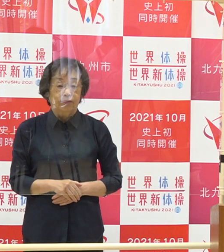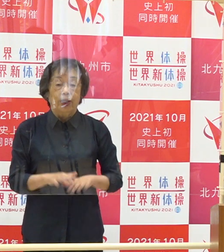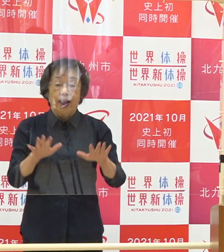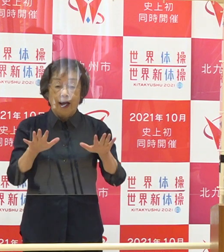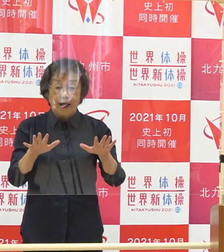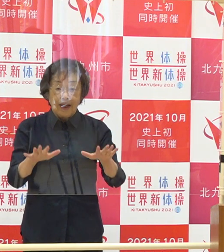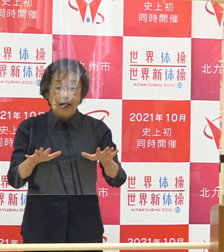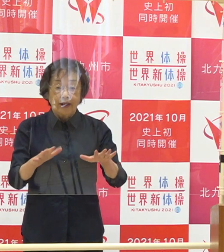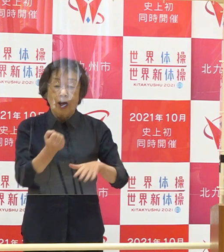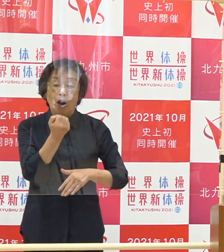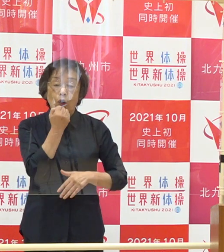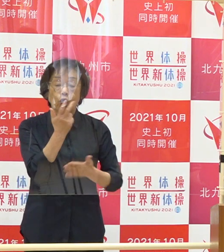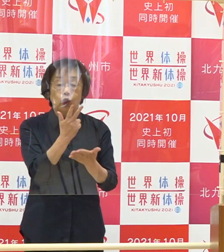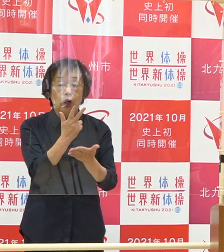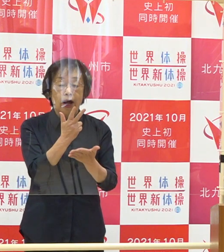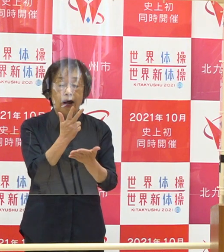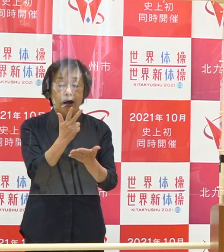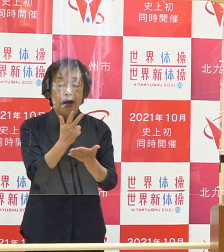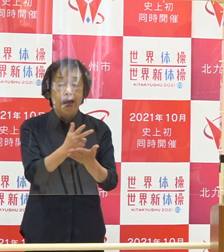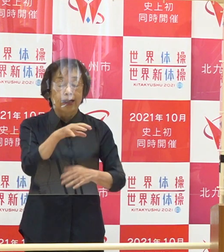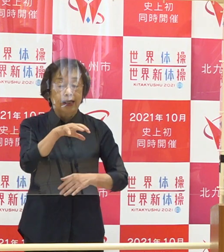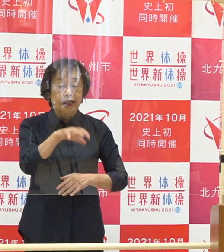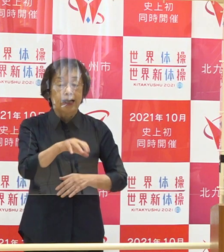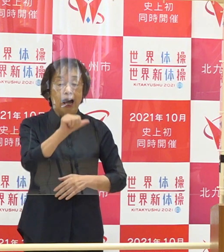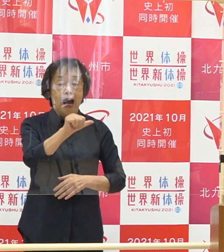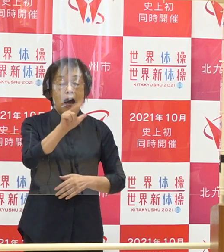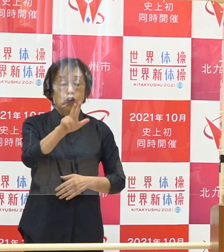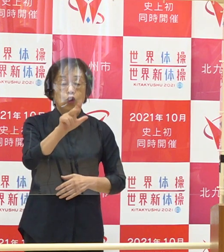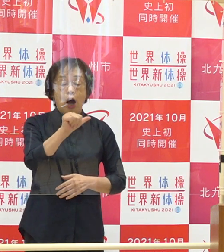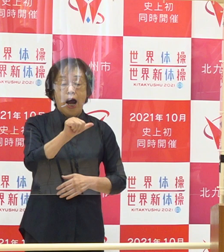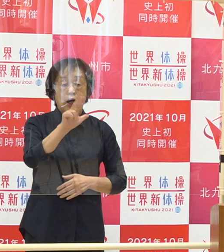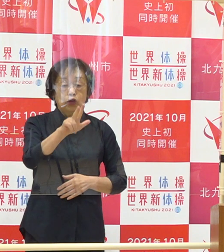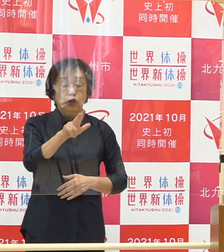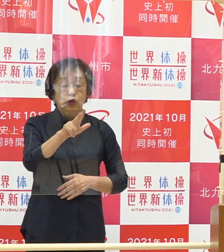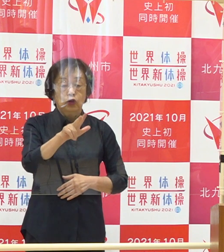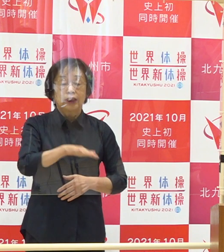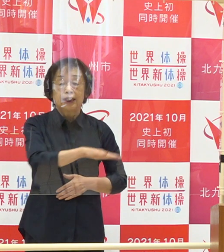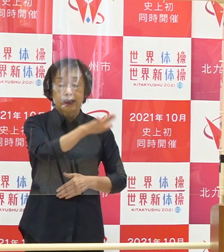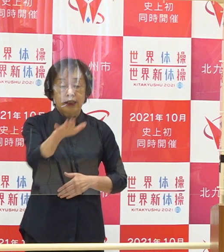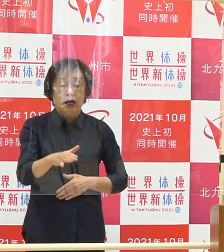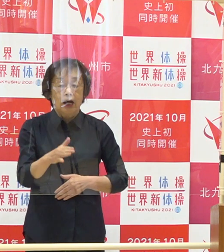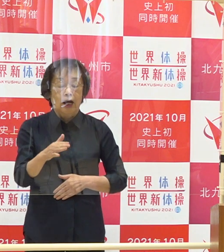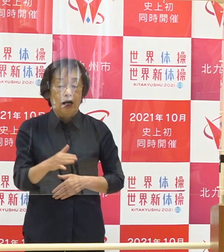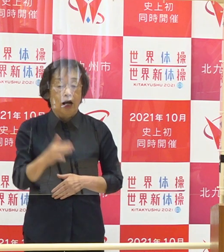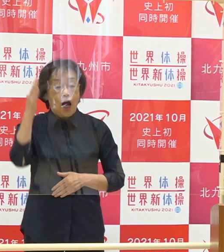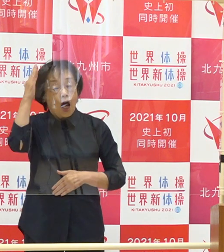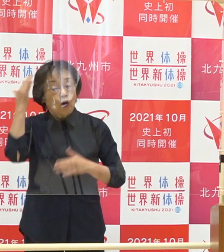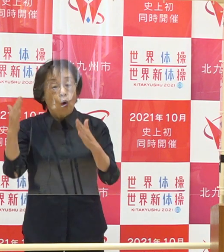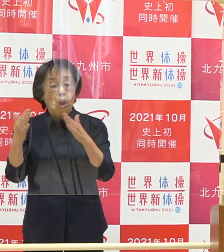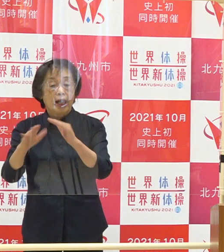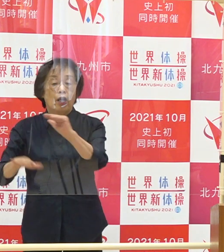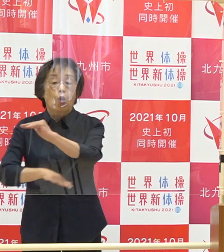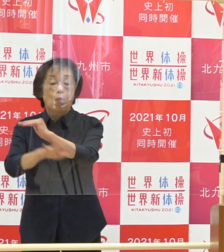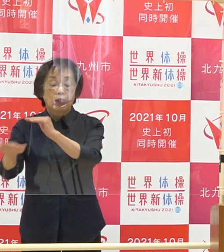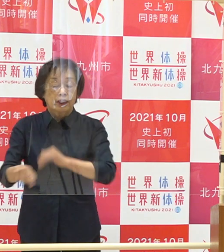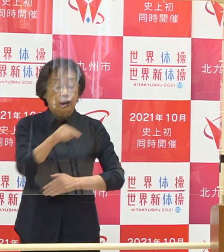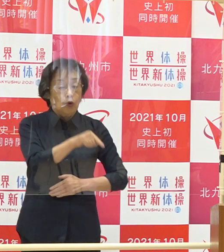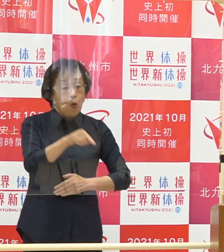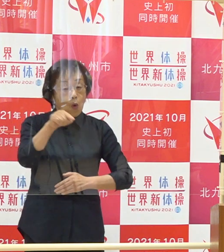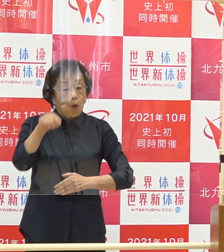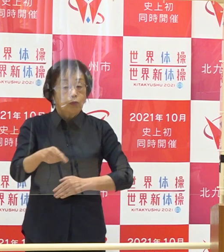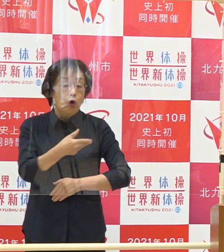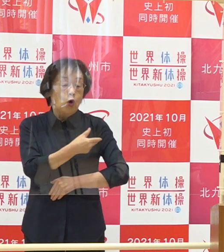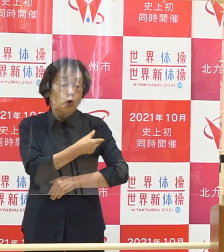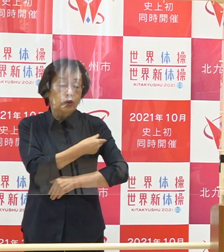現在小倉駅に隣接するあるあるシティや黒崎駅前のコムスティで接種会場を設